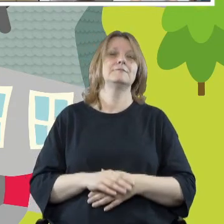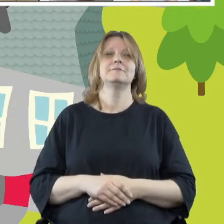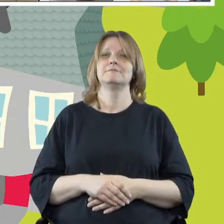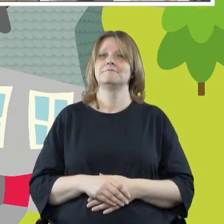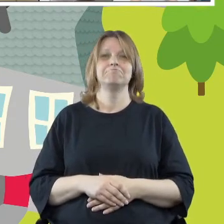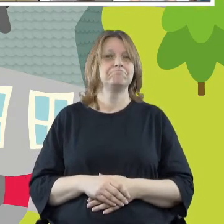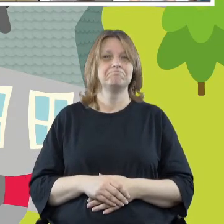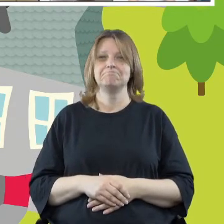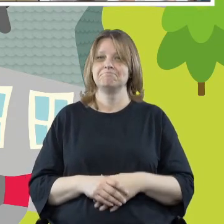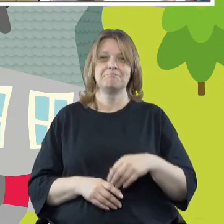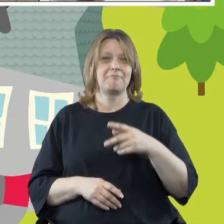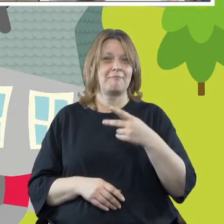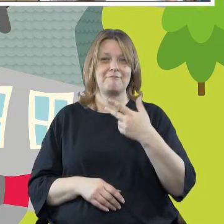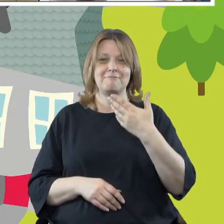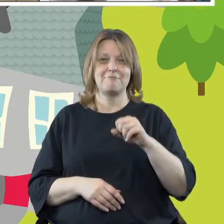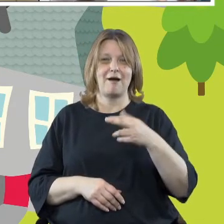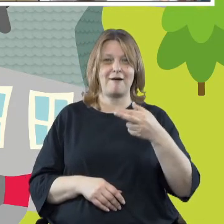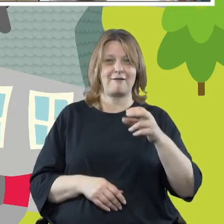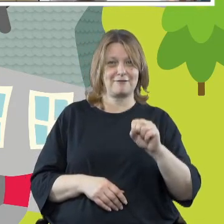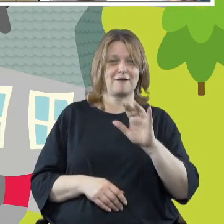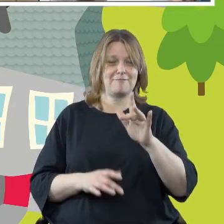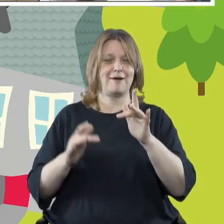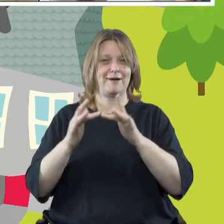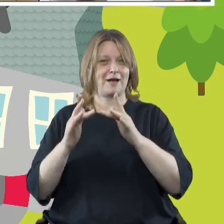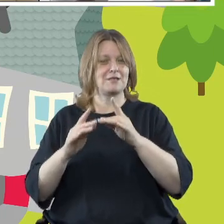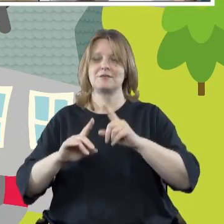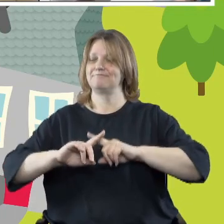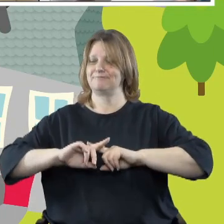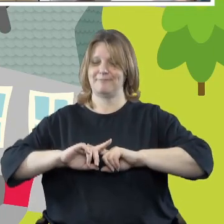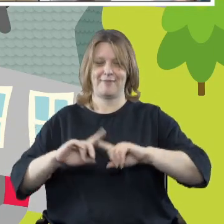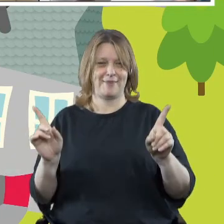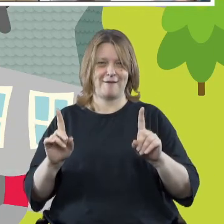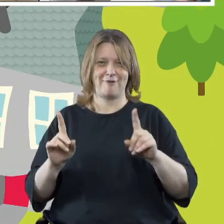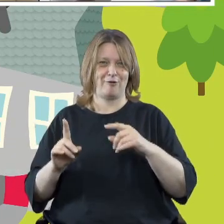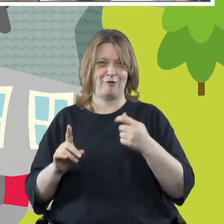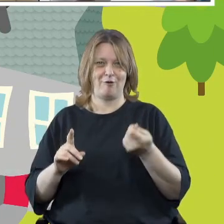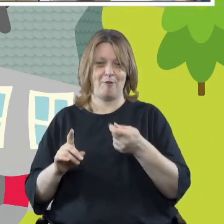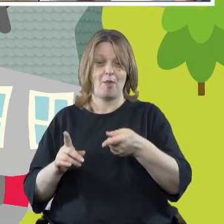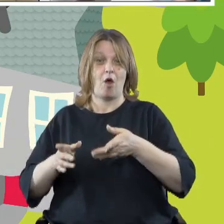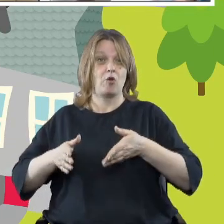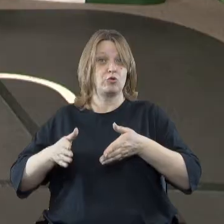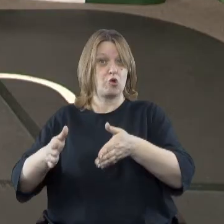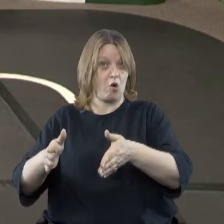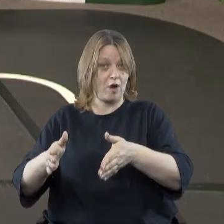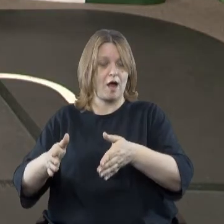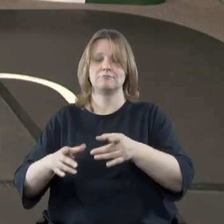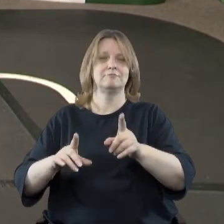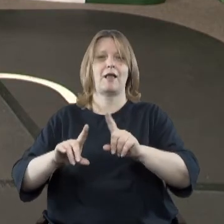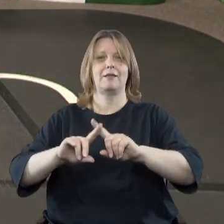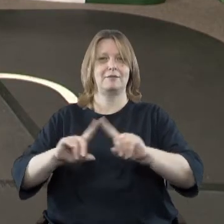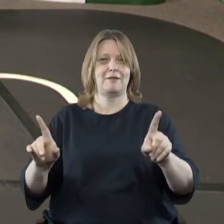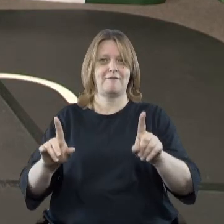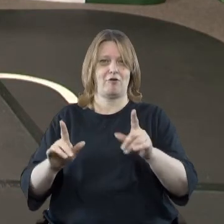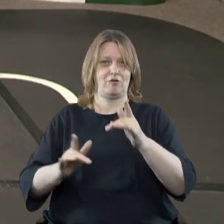Nie można. Nie można. Tak. Marta kiwa głową, Marta że nie można. Marta kiwa głową, że nie. Czyli nie można po tej drodze jeździć rowerem.